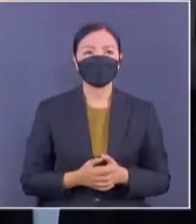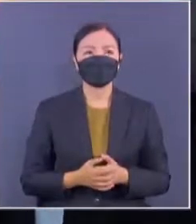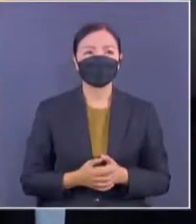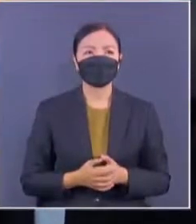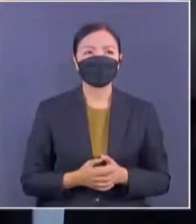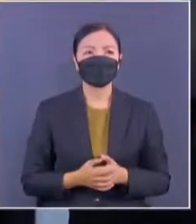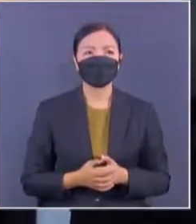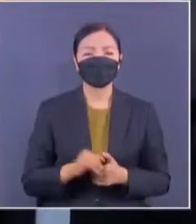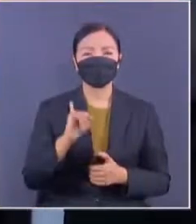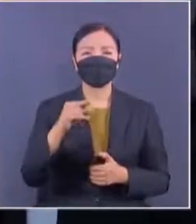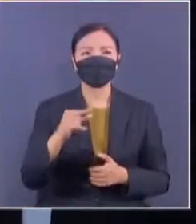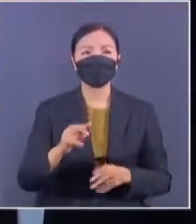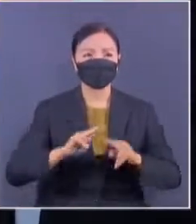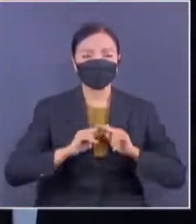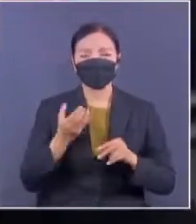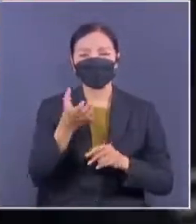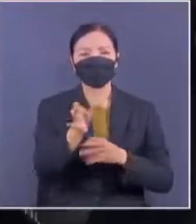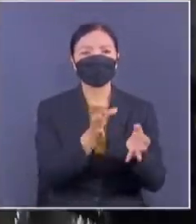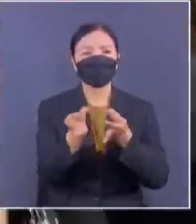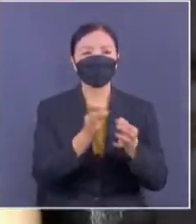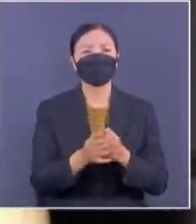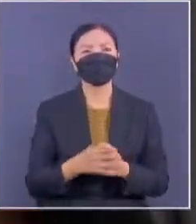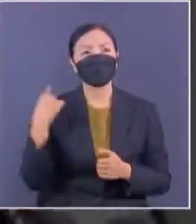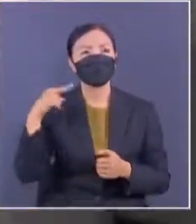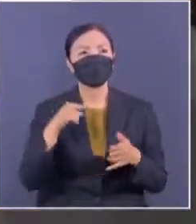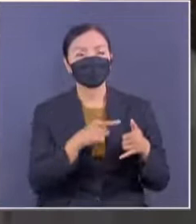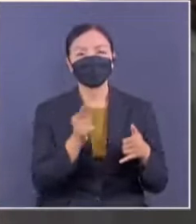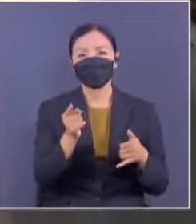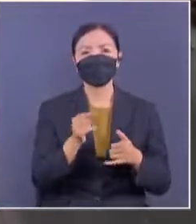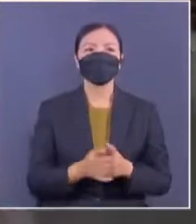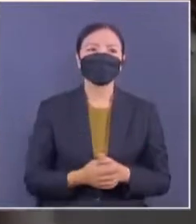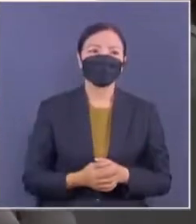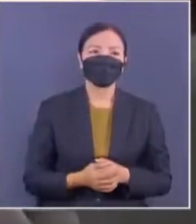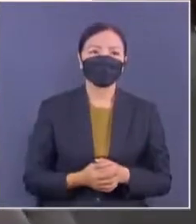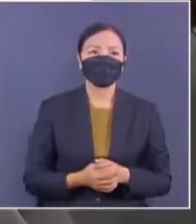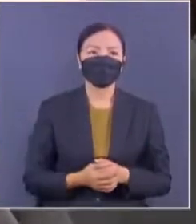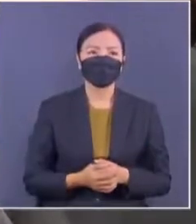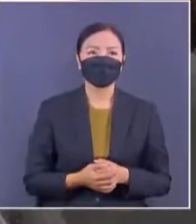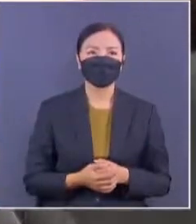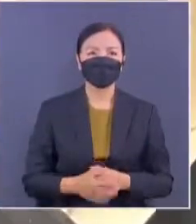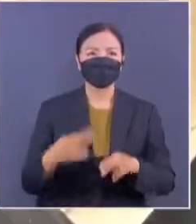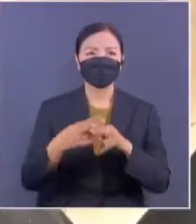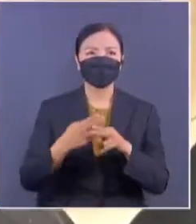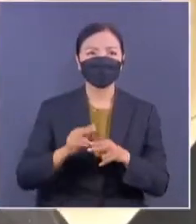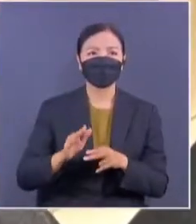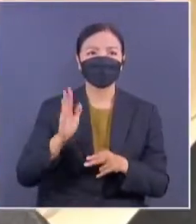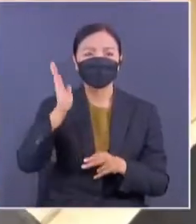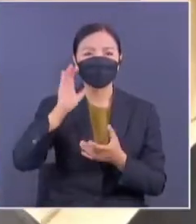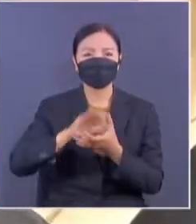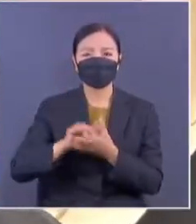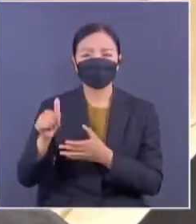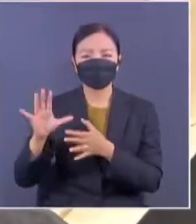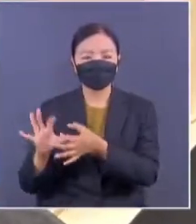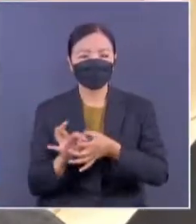ขอใช้พื้นที่ไอจีส่วนตัวโพสต์ชี้แจงสำหรับนักแสดงสาวหยาดทิพย์ราชปานหลังมีการนำชื่อสามีของเธอไปโยงเอี่ยวกับคดี